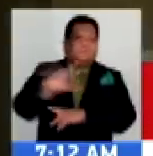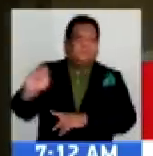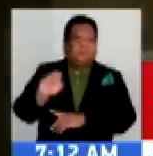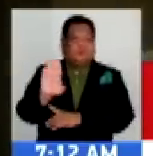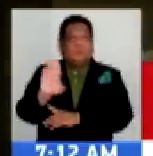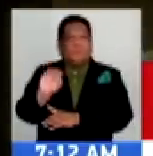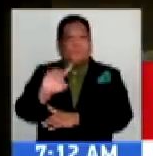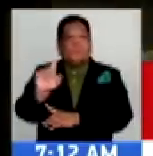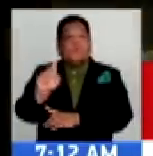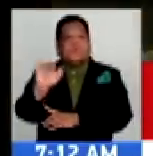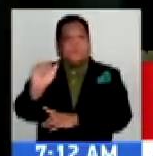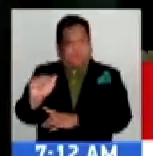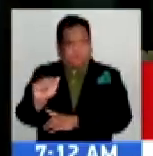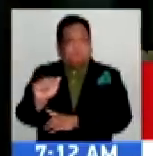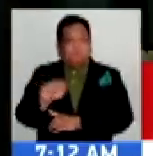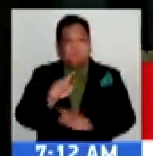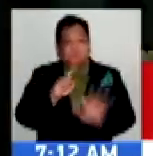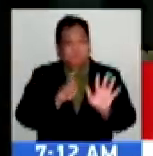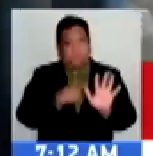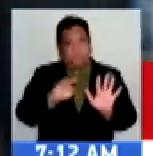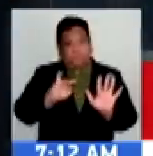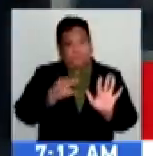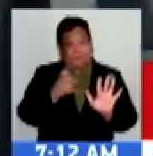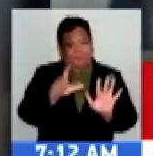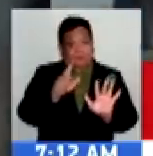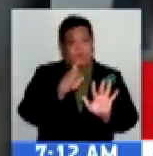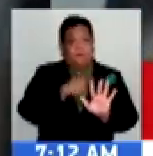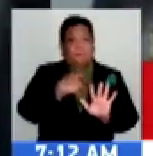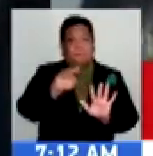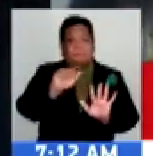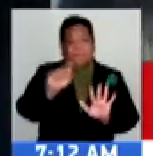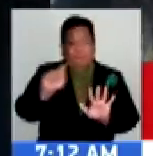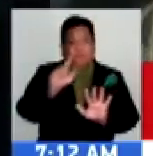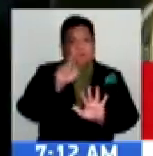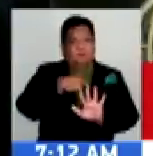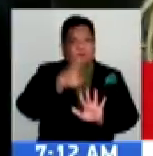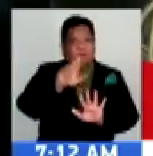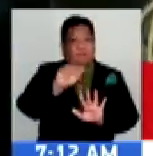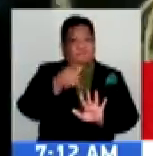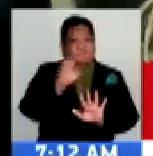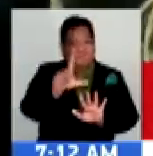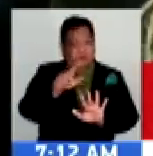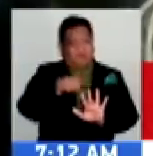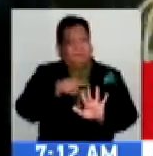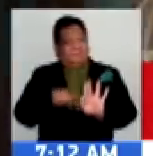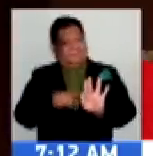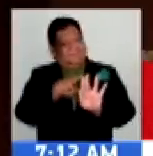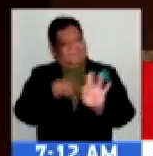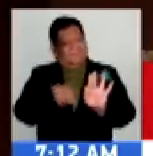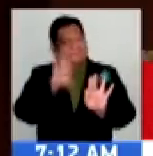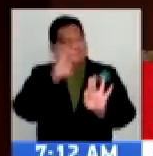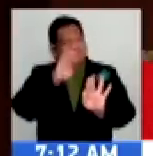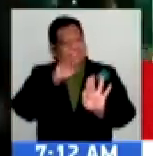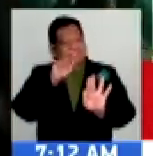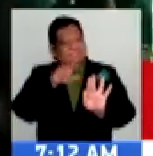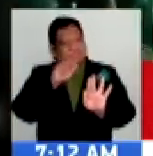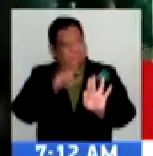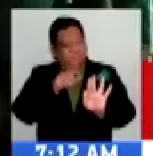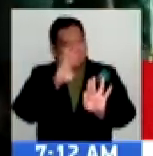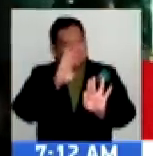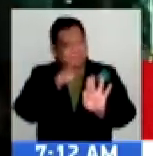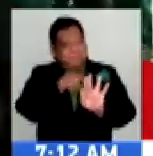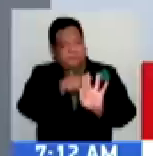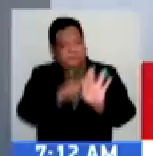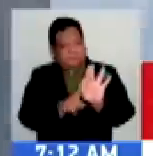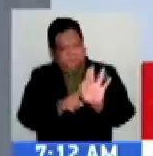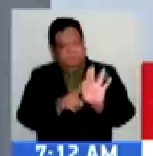Miguel Tanfelix, Matt Lozano at Rafael Landicho, nagagarap bilang magkakapatid na sina Steve Big Bird at Little John Armstrong. Kasama